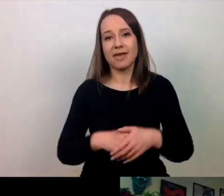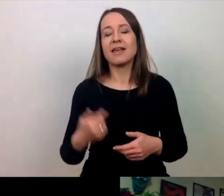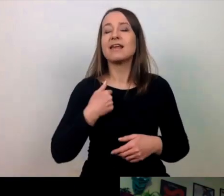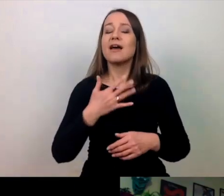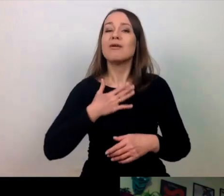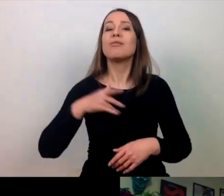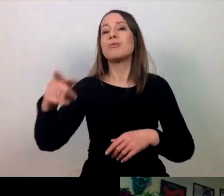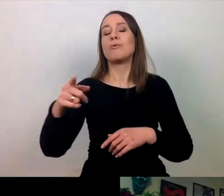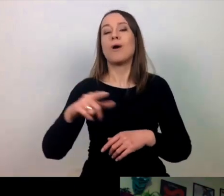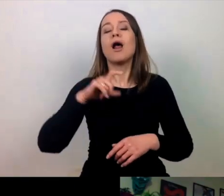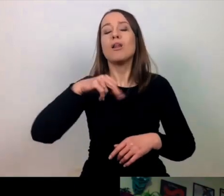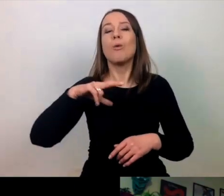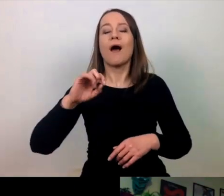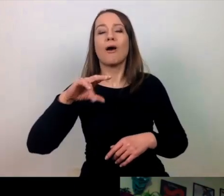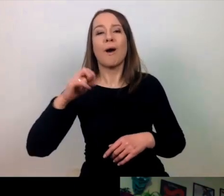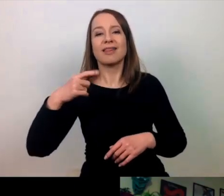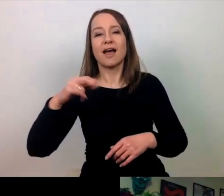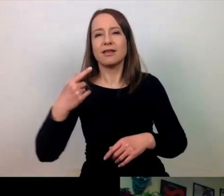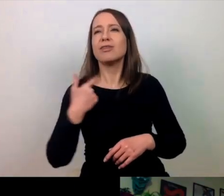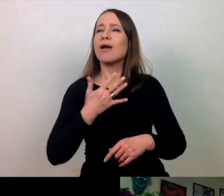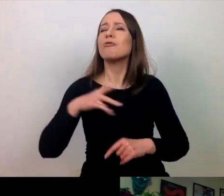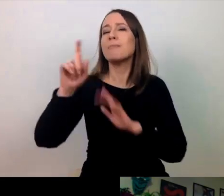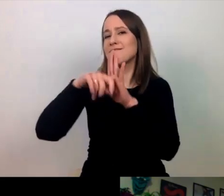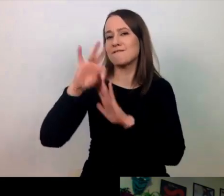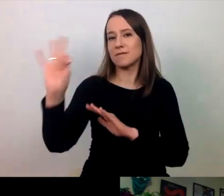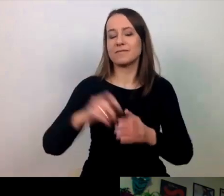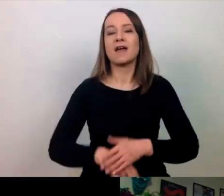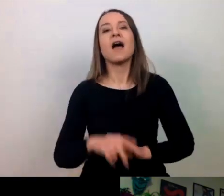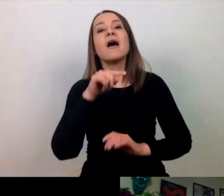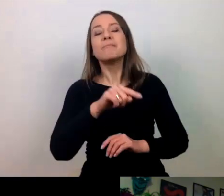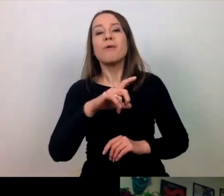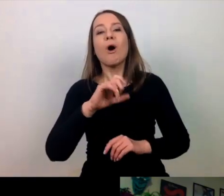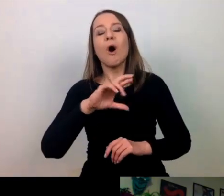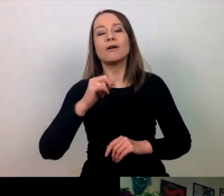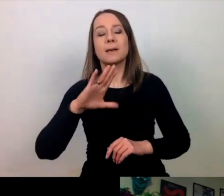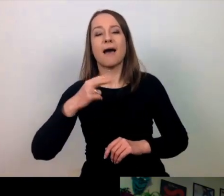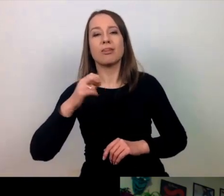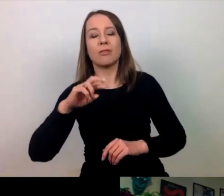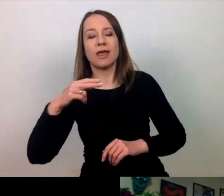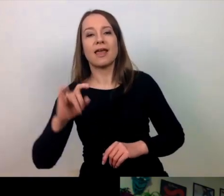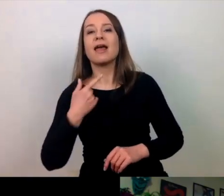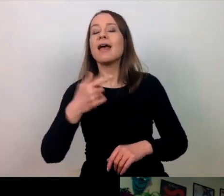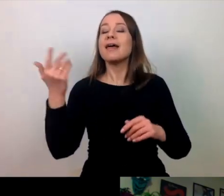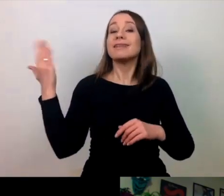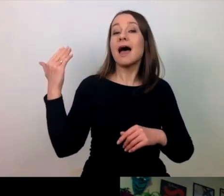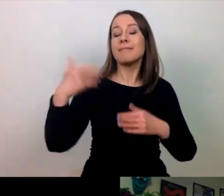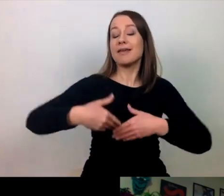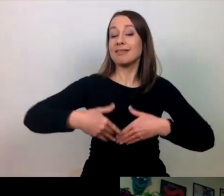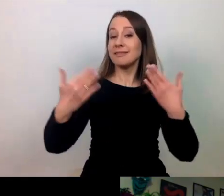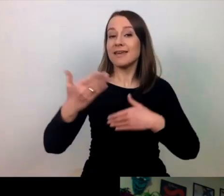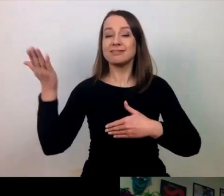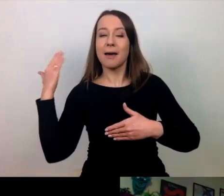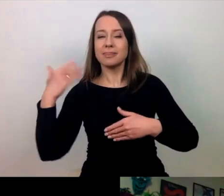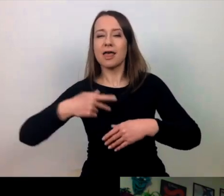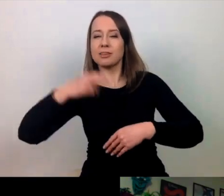Luki Guadagnino, czyli Call Me By Your Name, czyli Tamte Dni, Tamte Noce. I jednak chciałabym się